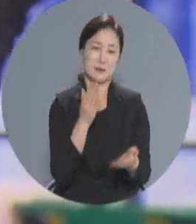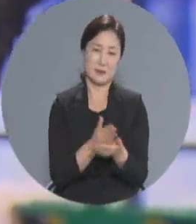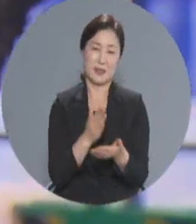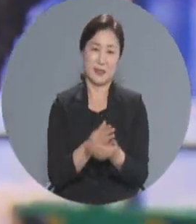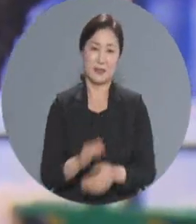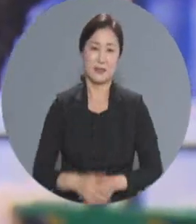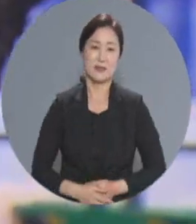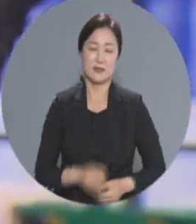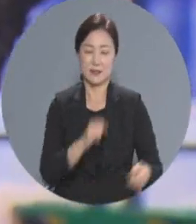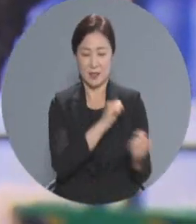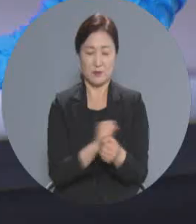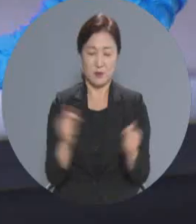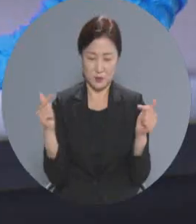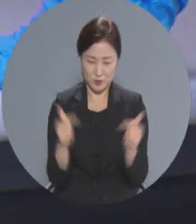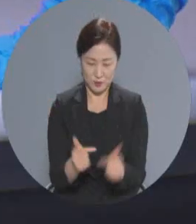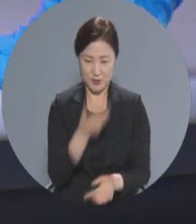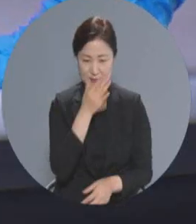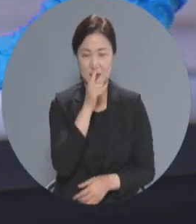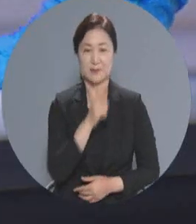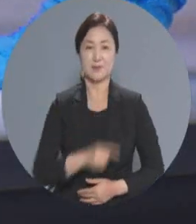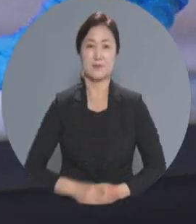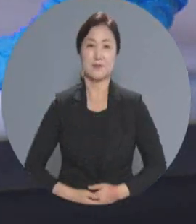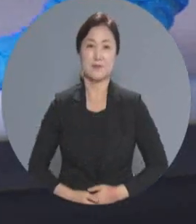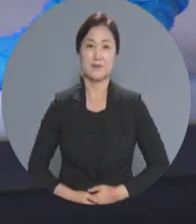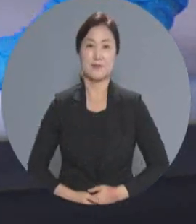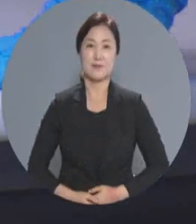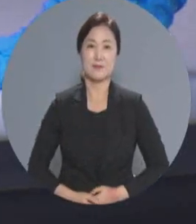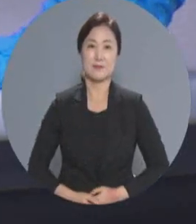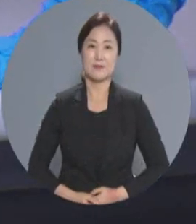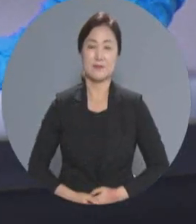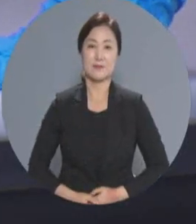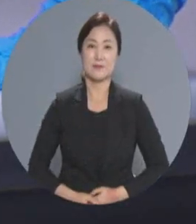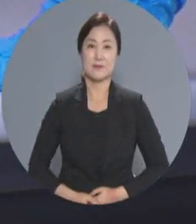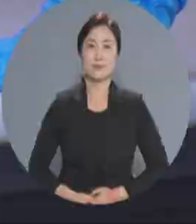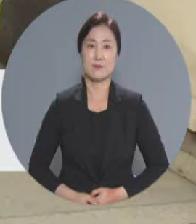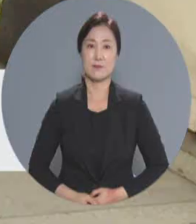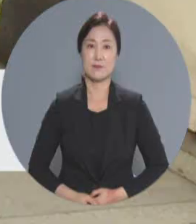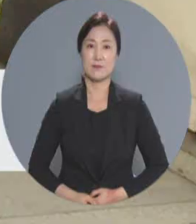수 있다고 조언했습니다. MBC 뉴스 조희원입니다.